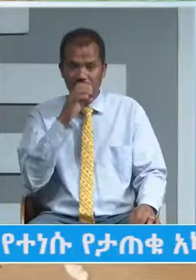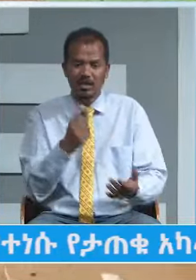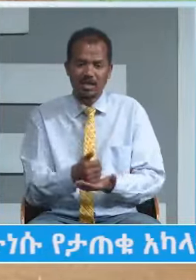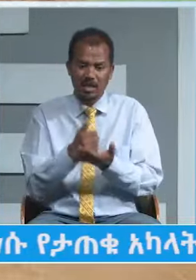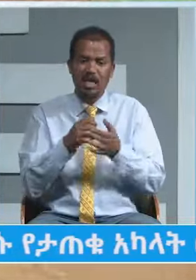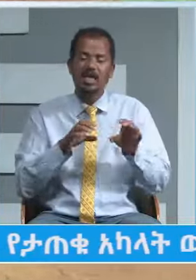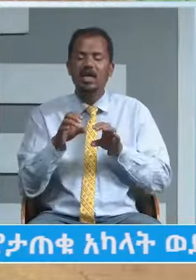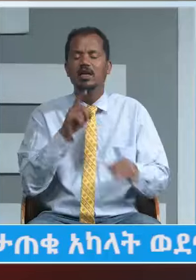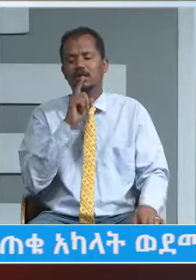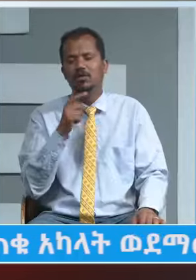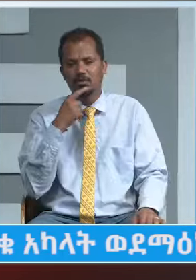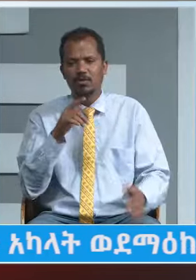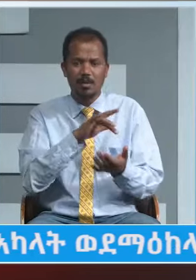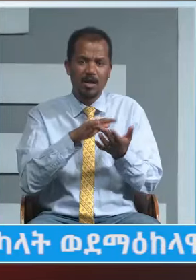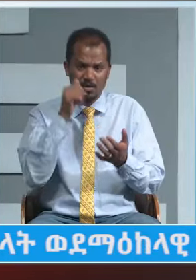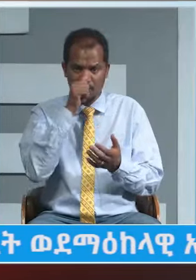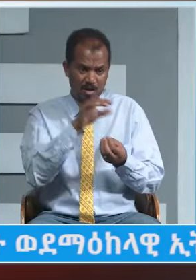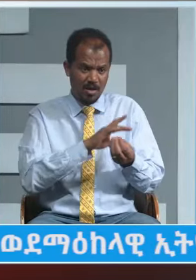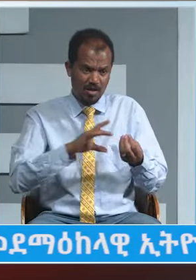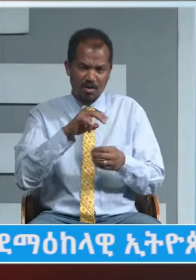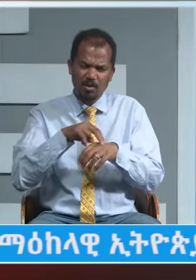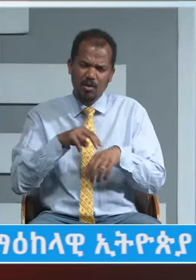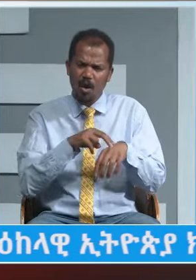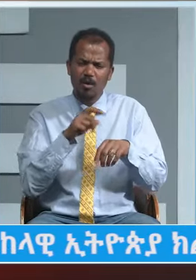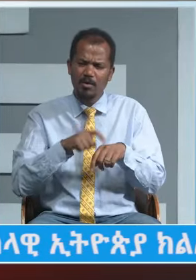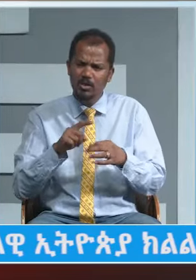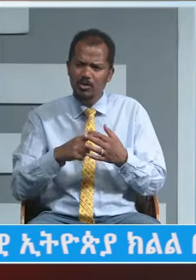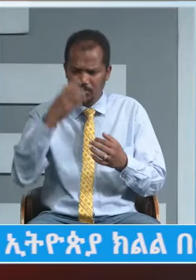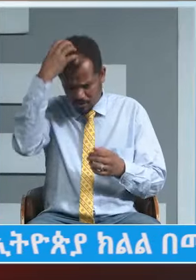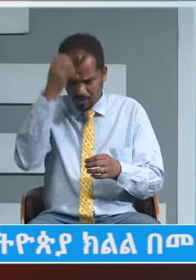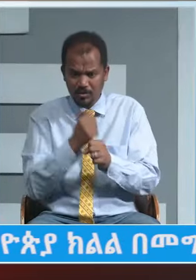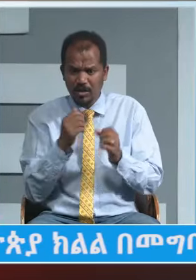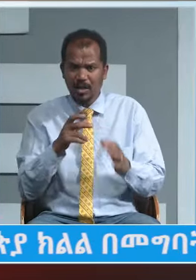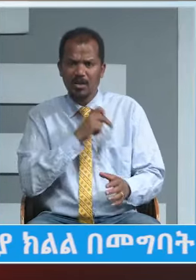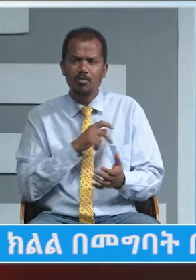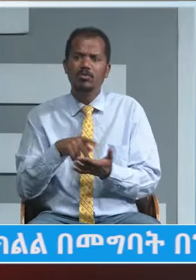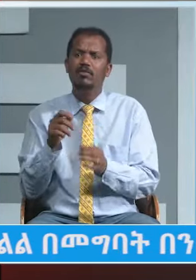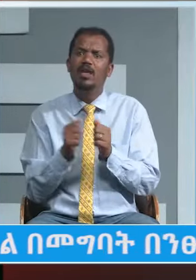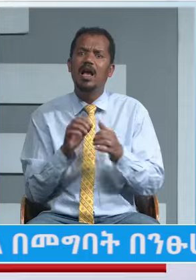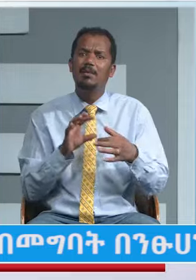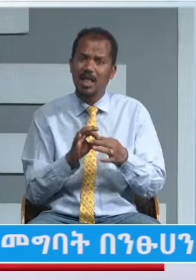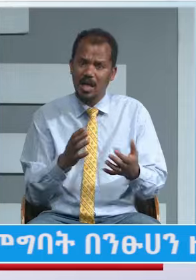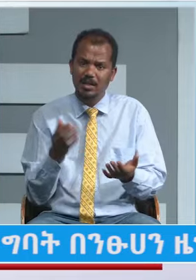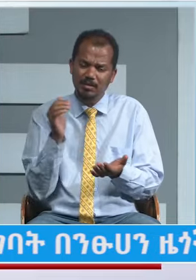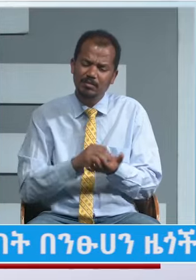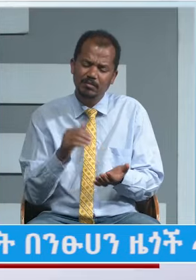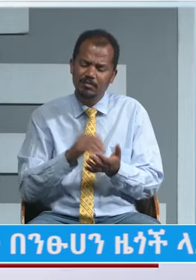እንድፈልግ ገዛ እያደረገልን ነው ብለዋል። የማዕከላዊ ኢትዮጵያ ክልል ከተዋቀረ ጊዜ ጀምሮ ከመንግስት ሰራተኞች የደሞዝ ክፍያ ጋር